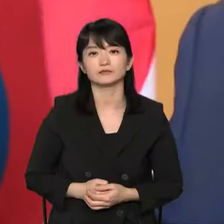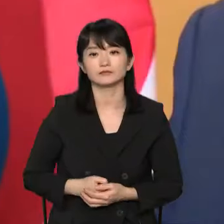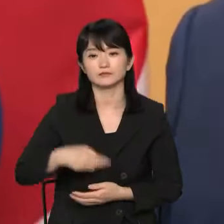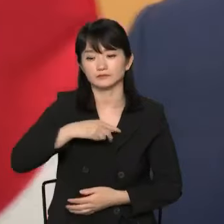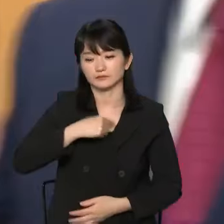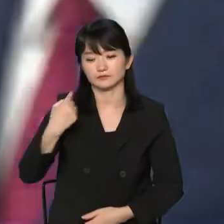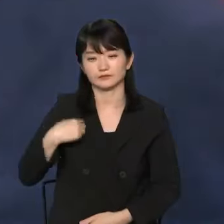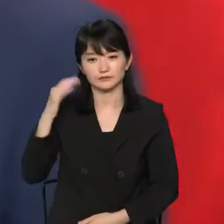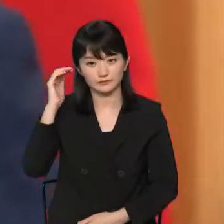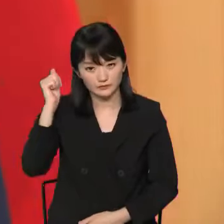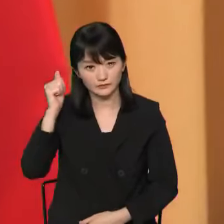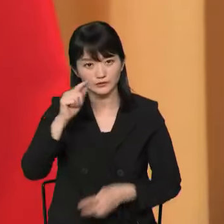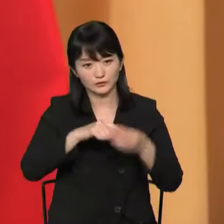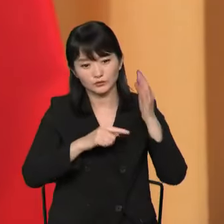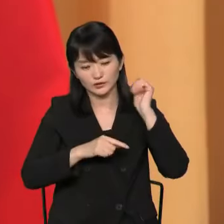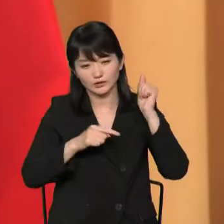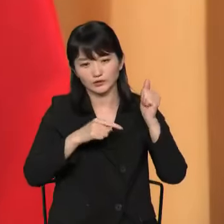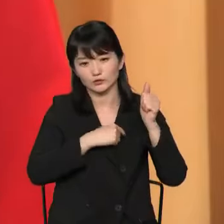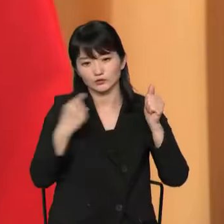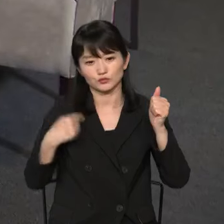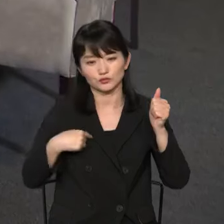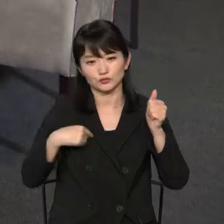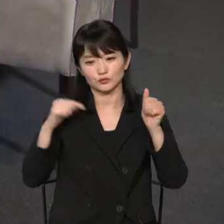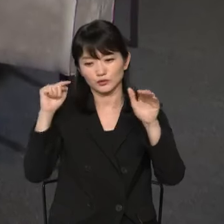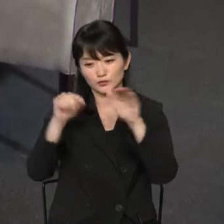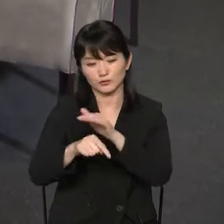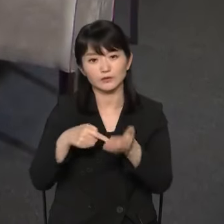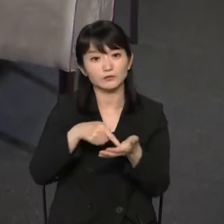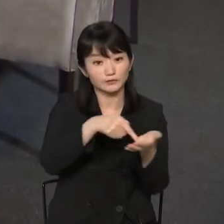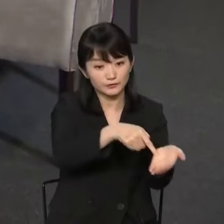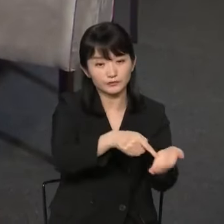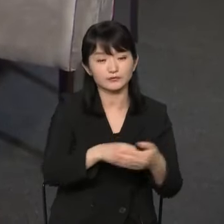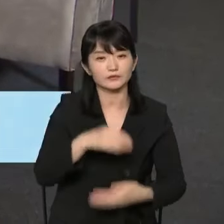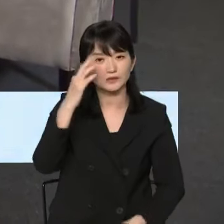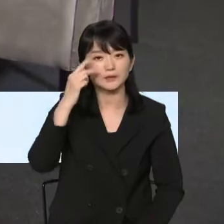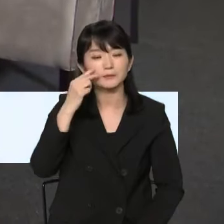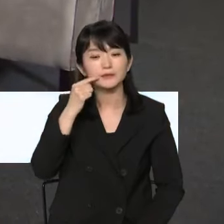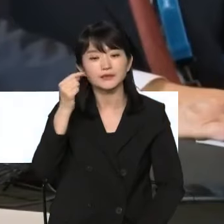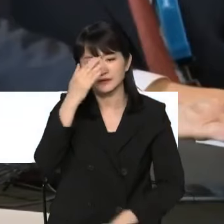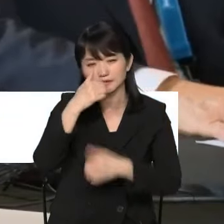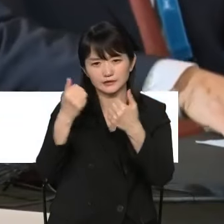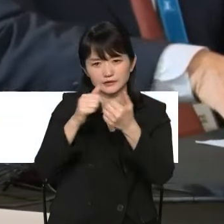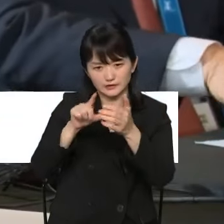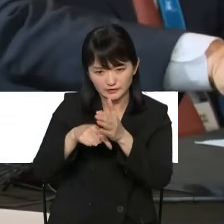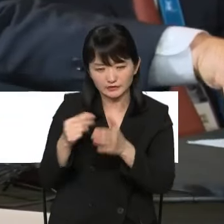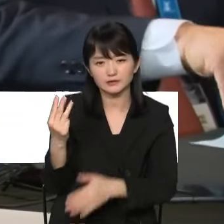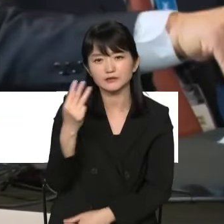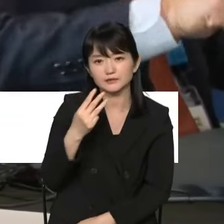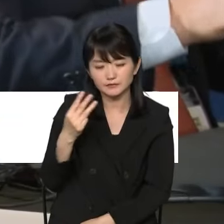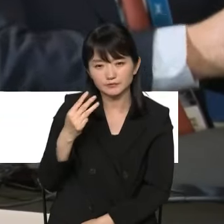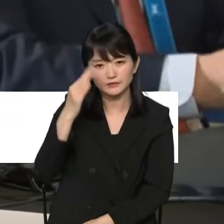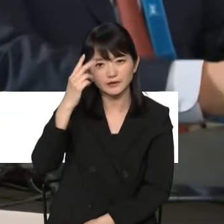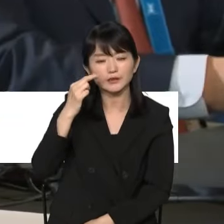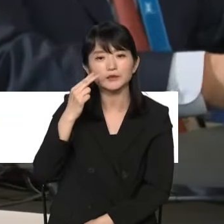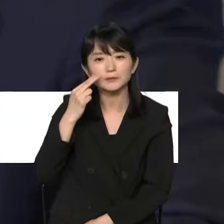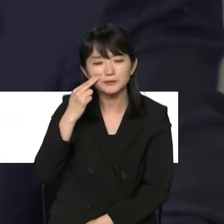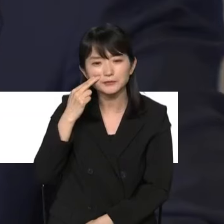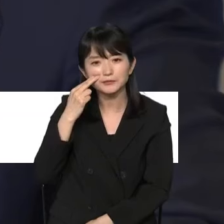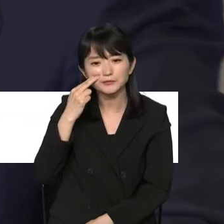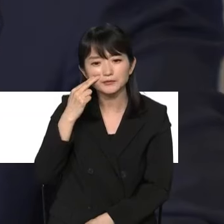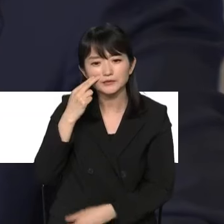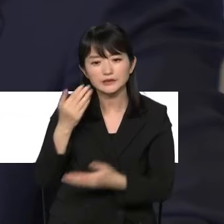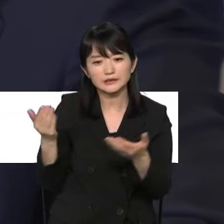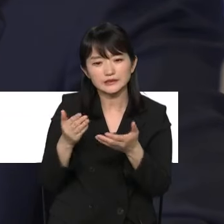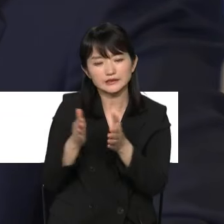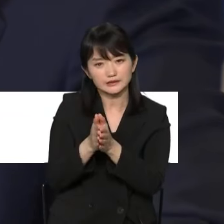대통령의 중국 방문을 제안했습니다. 이어진 한미일 정상회의에서 3국은 한미일 3호국 출범을